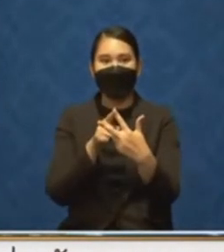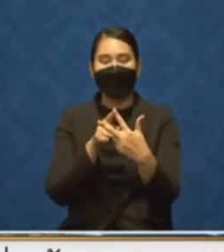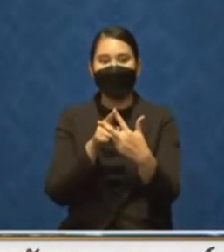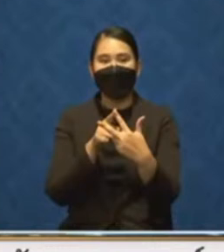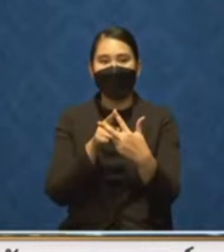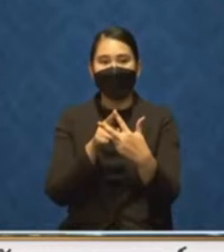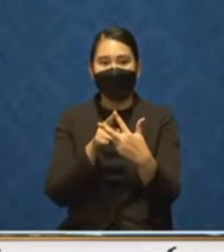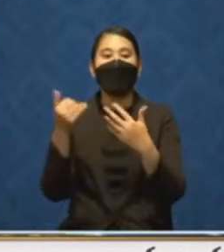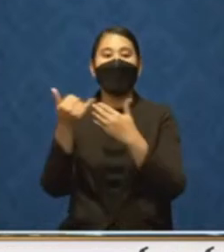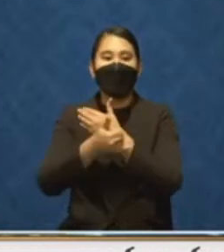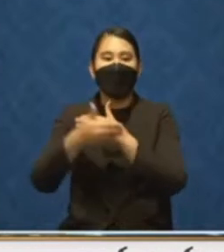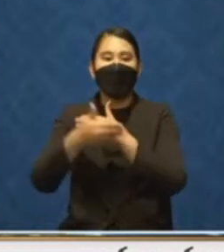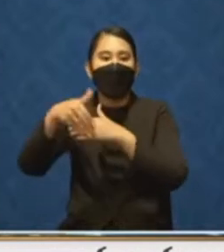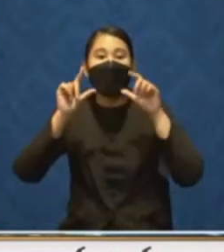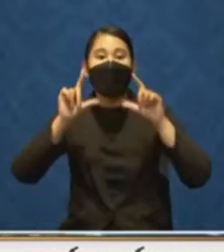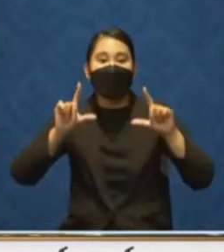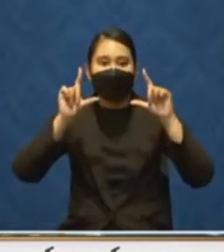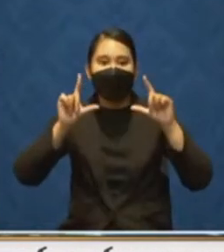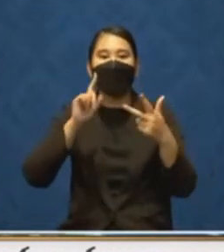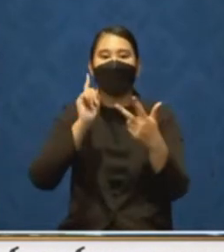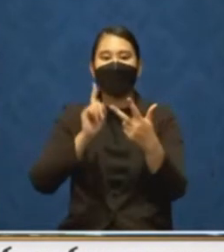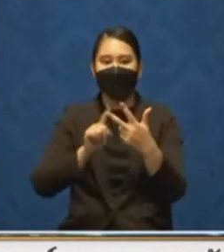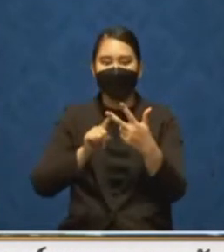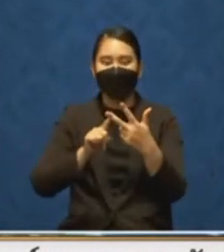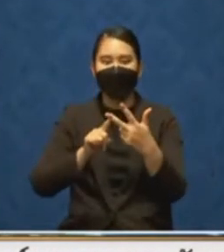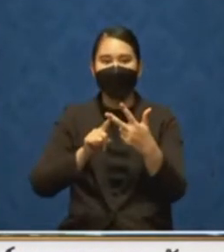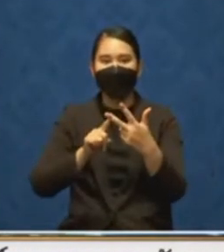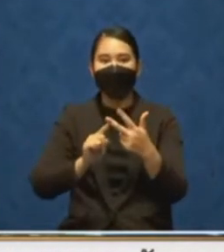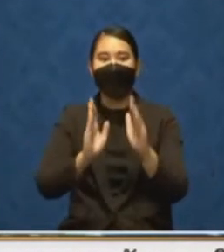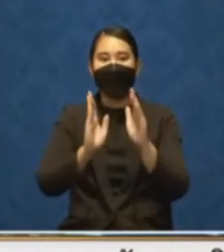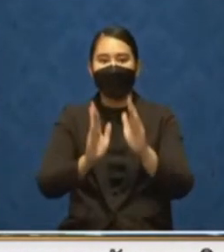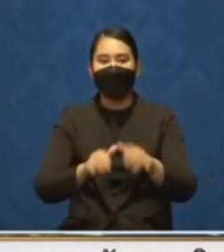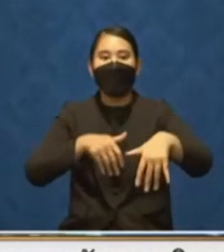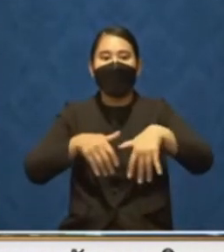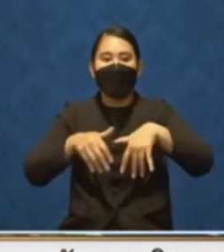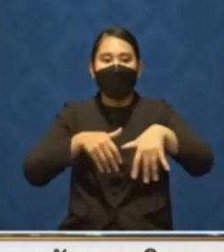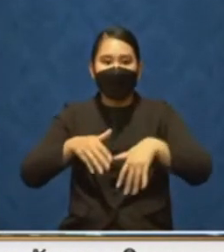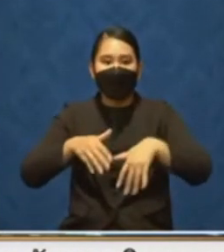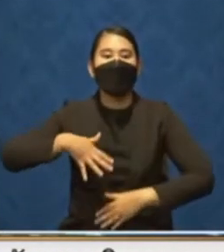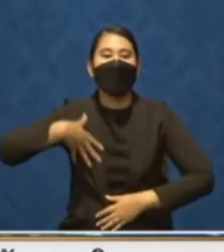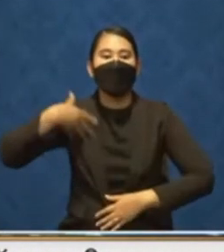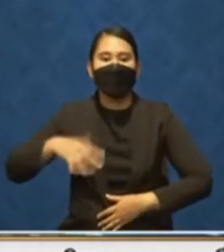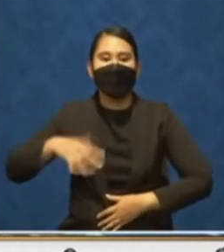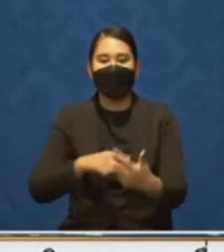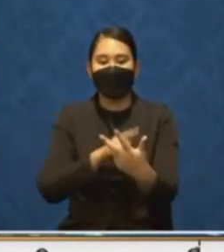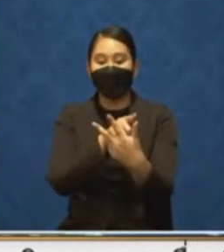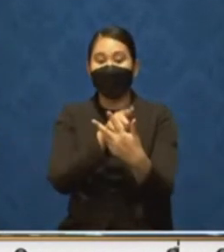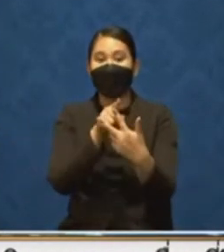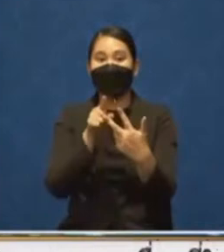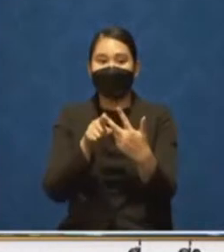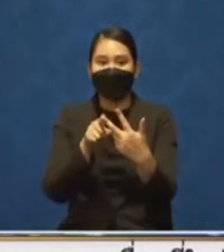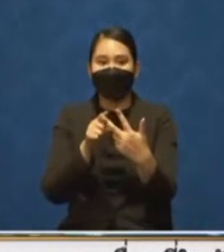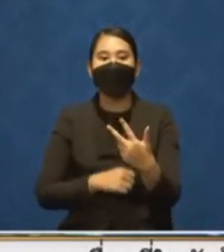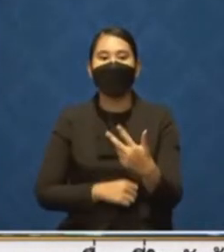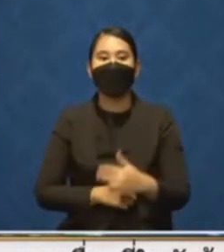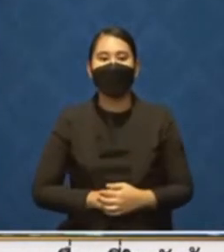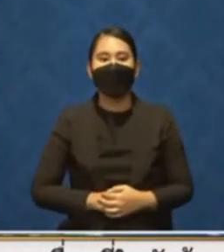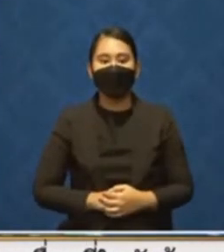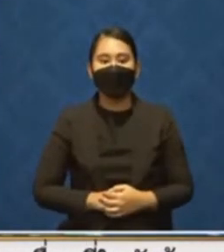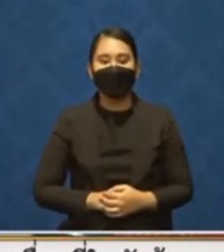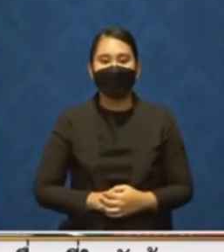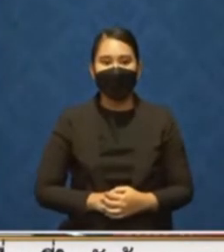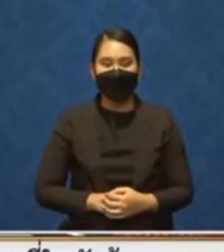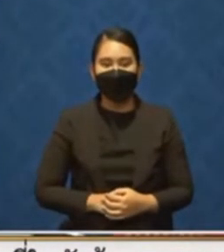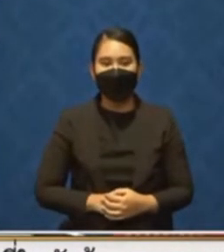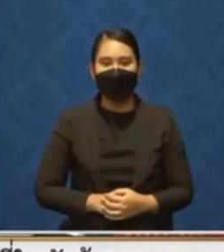ไทยในต่างประเทศคือแทนที่ 2ทำไร่ศักยภาพของพี่น้องประชาชนคือแกนที่ศาลสำหรับ